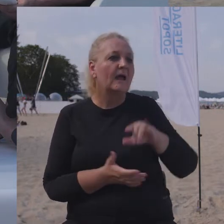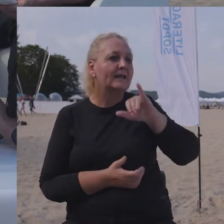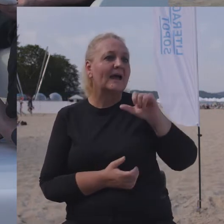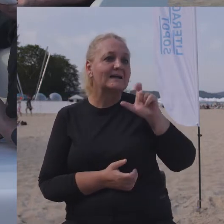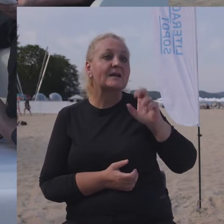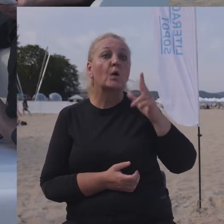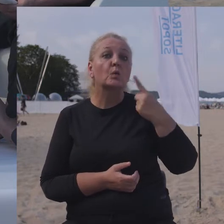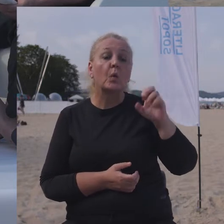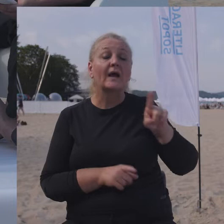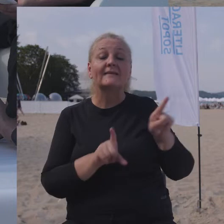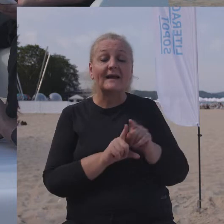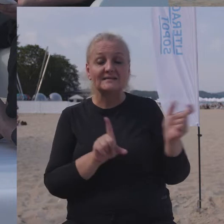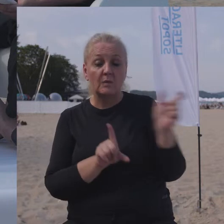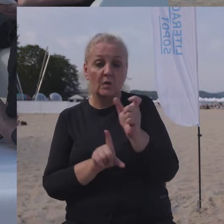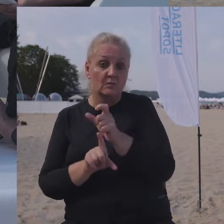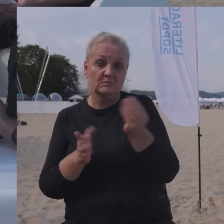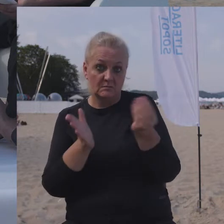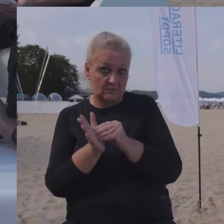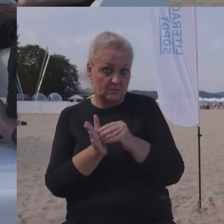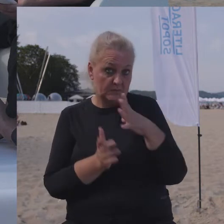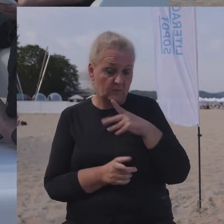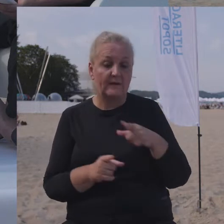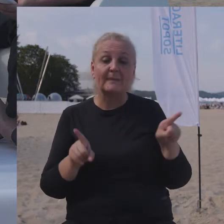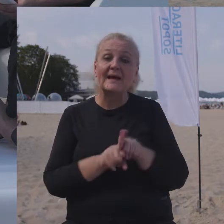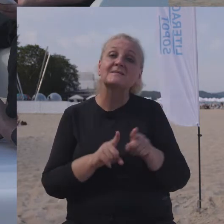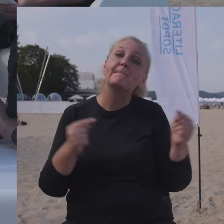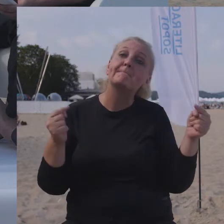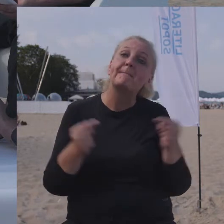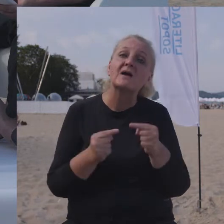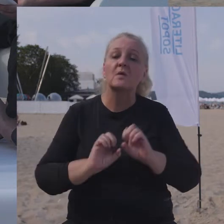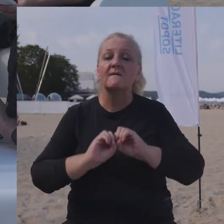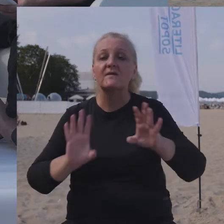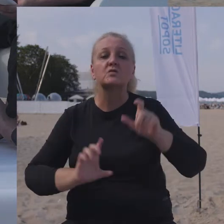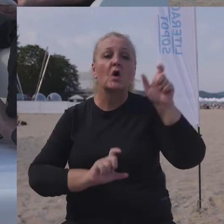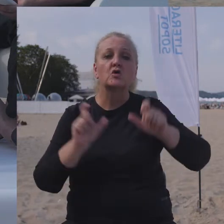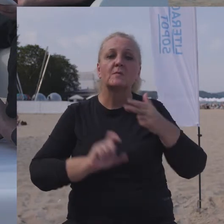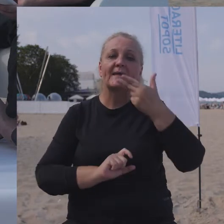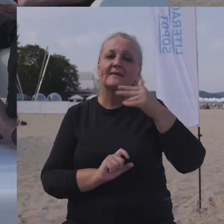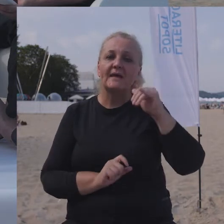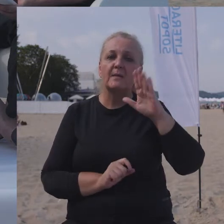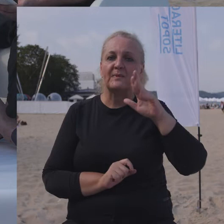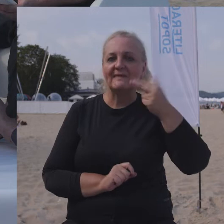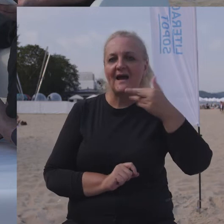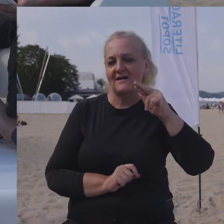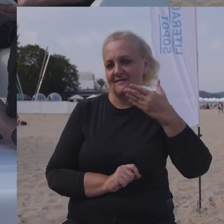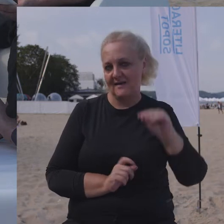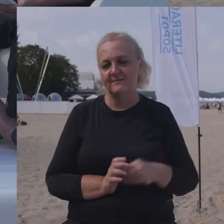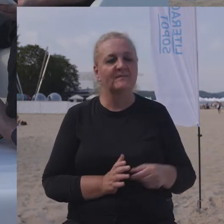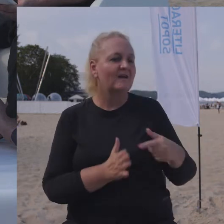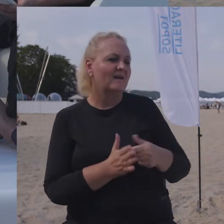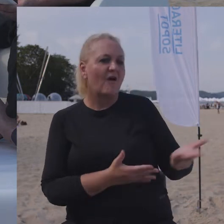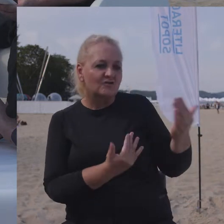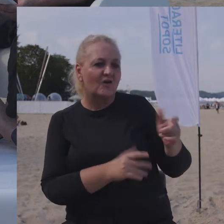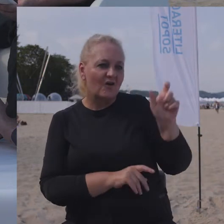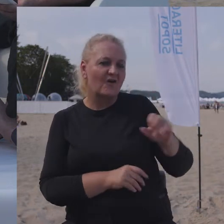który wprowadzał tak zwane dukaizmy, które idealnie pasują do określenia osób niebinarnych. No proszę, proszę, wejdź tutaj, kochanie,